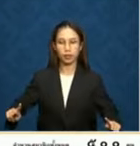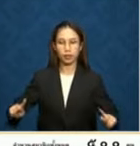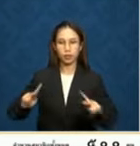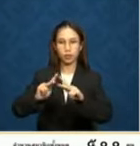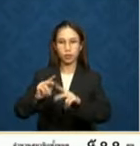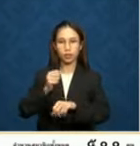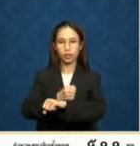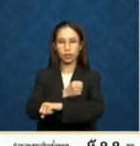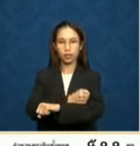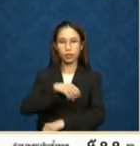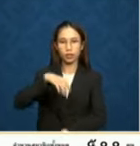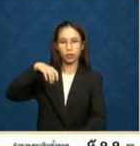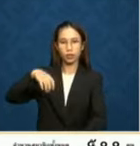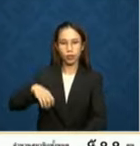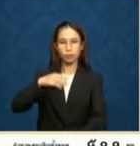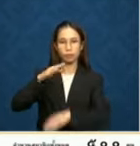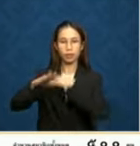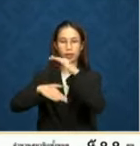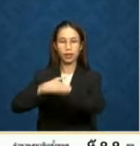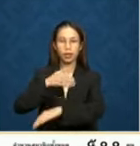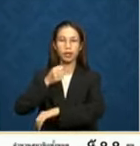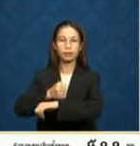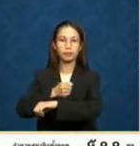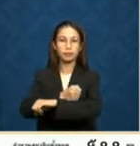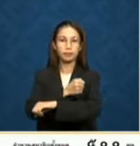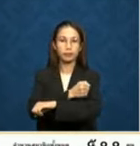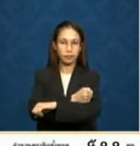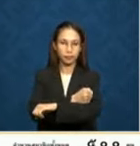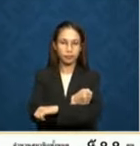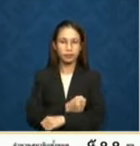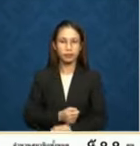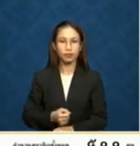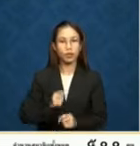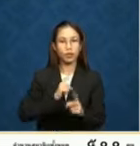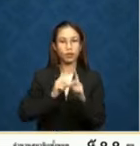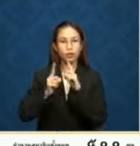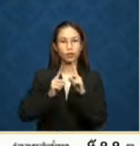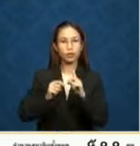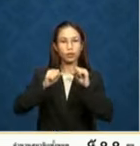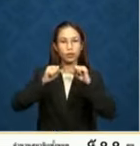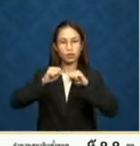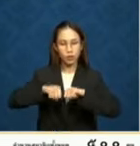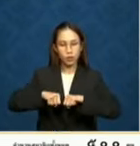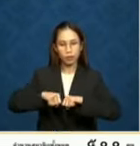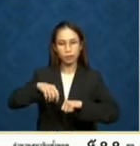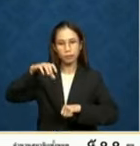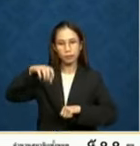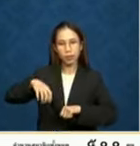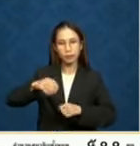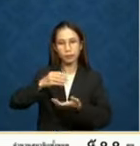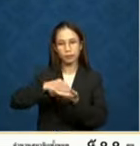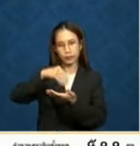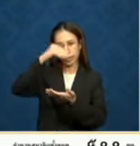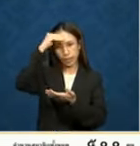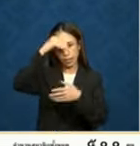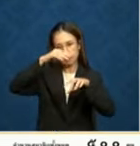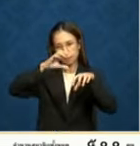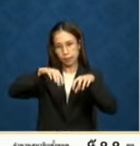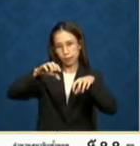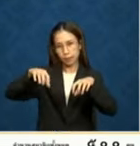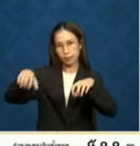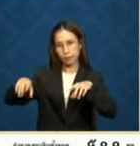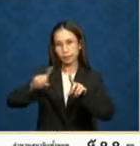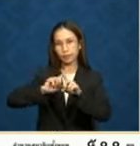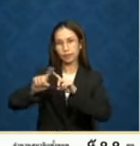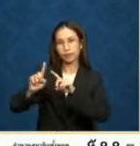ายงานเรา โย luminanovian ฟีเหมีกายงานเราได้มีทำคามตกลงกับสถาบัการสืบฐาหลายๆสถาบันใ